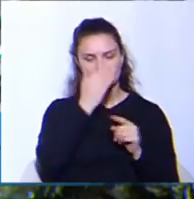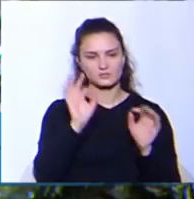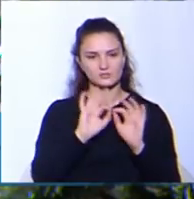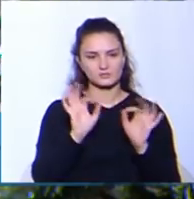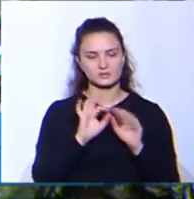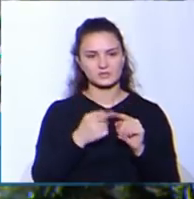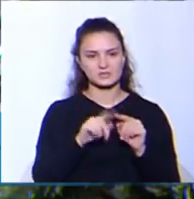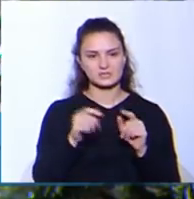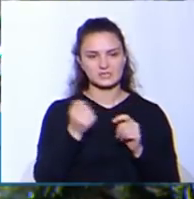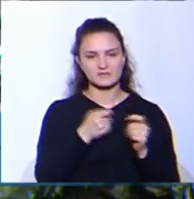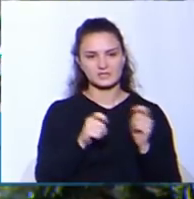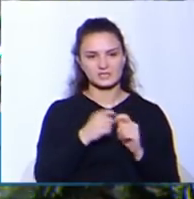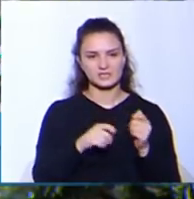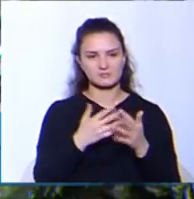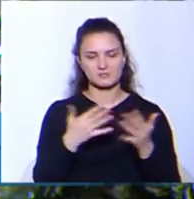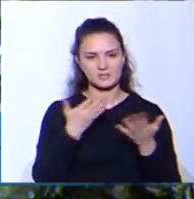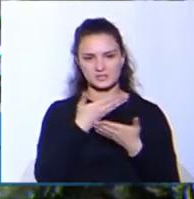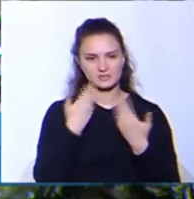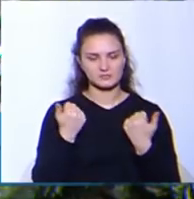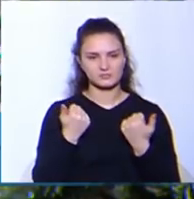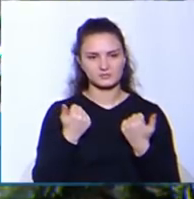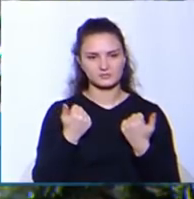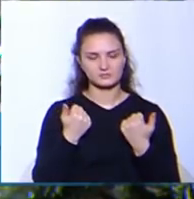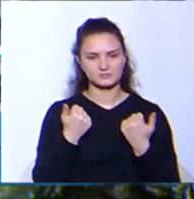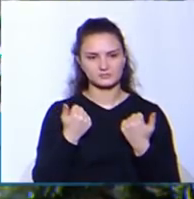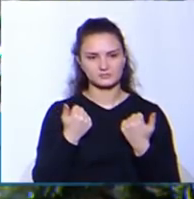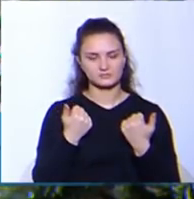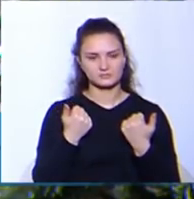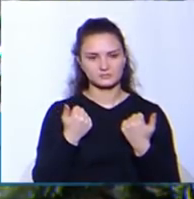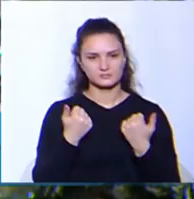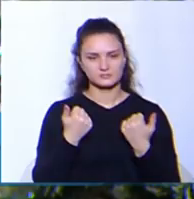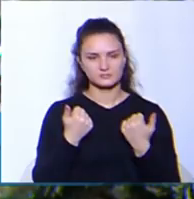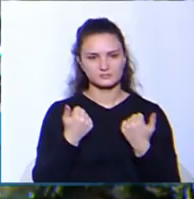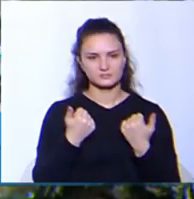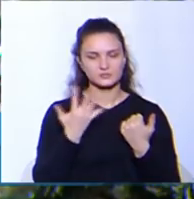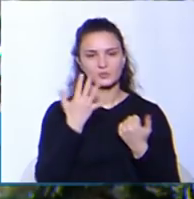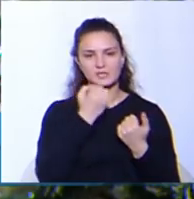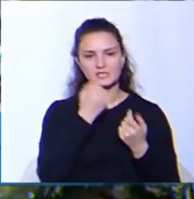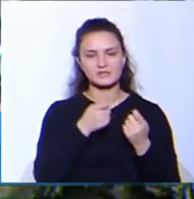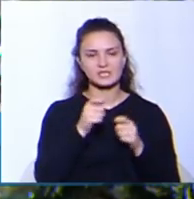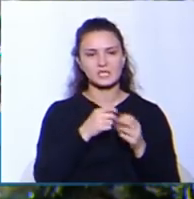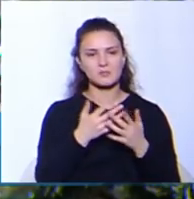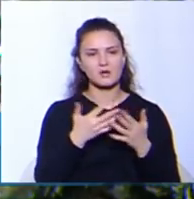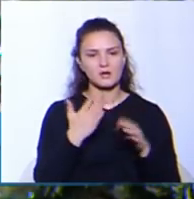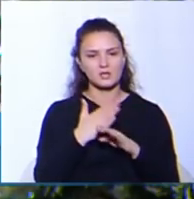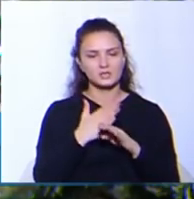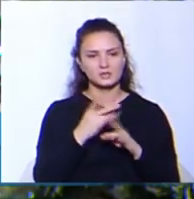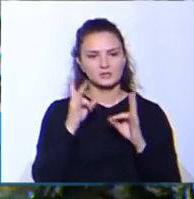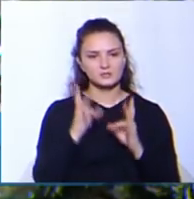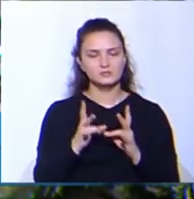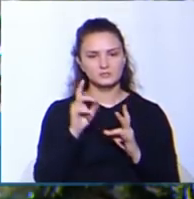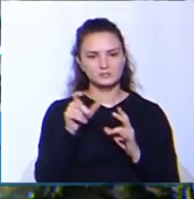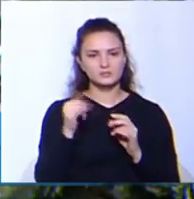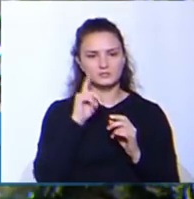საზოგადოებას. ასეთი ნივთიერებები არ არსებობს. მაგრამ მეორეა საკითხი, რომელ ნივთიერებებს მიყავს კრიტიკულ მდგომარეობამდე. აი